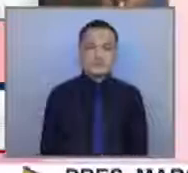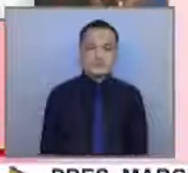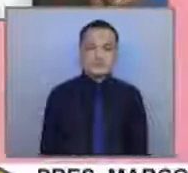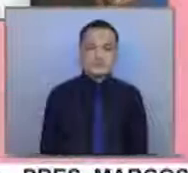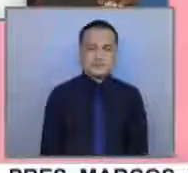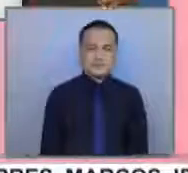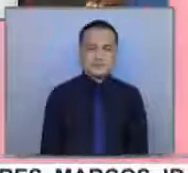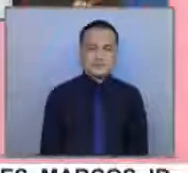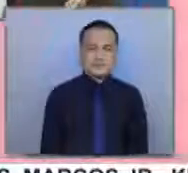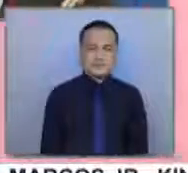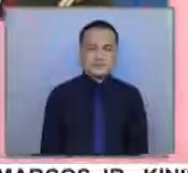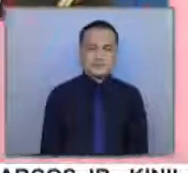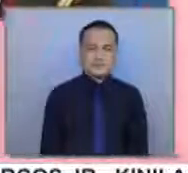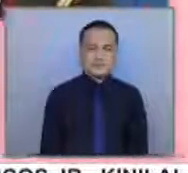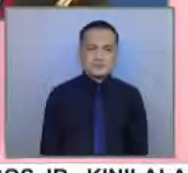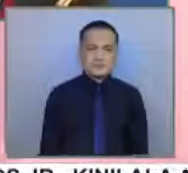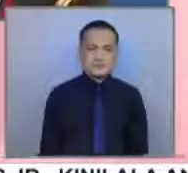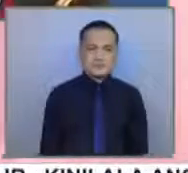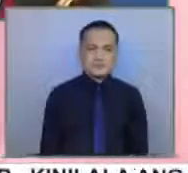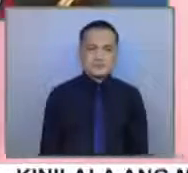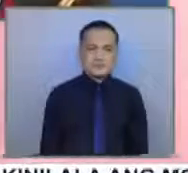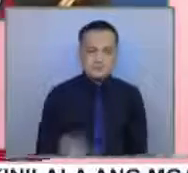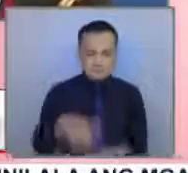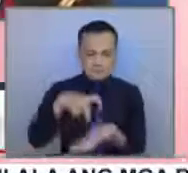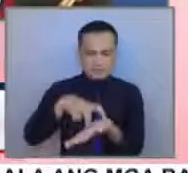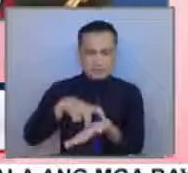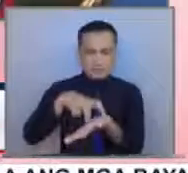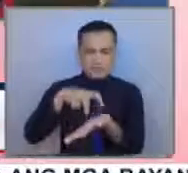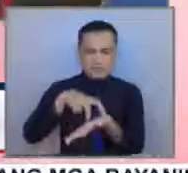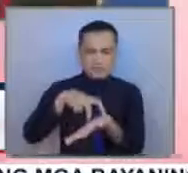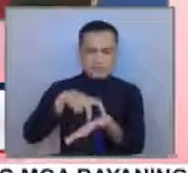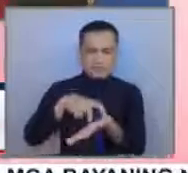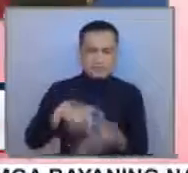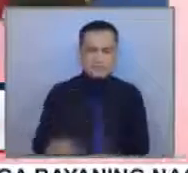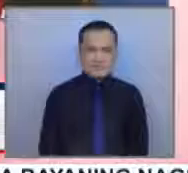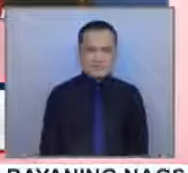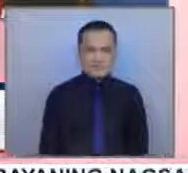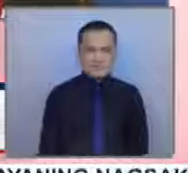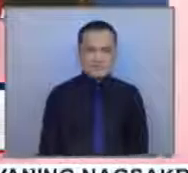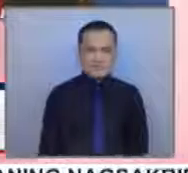Left fighting form. So, dito muna yung arnis. Ilagay lang muna dito. Huwag muna ang gamitin.